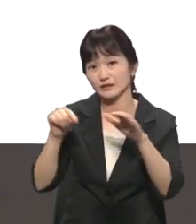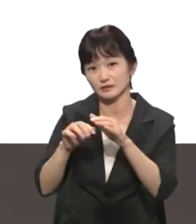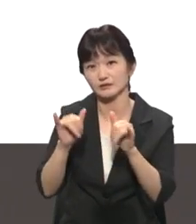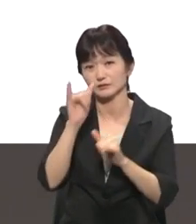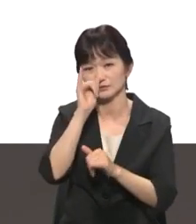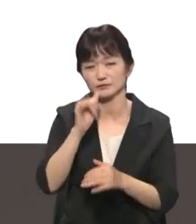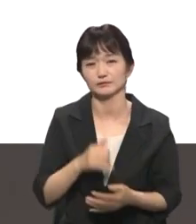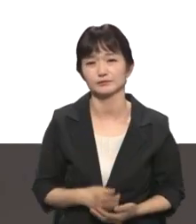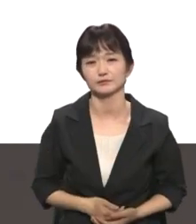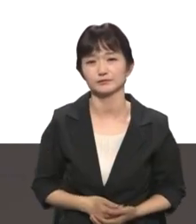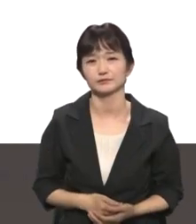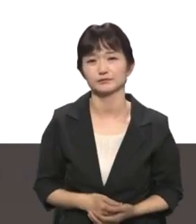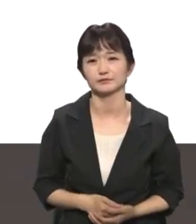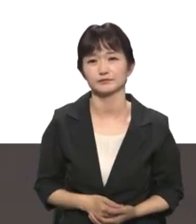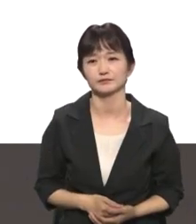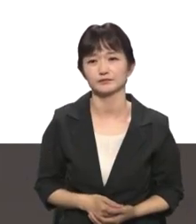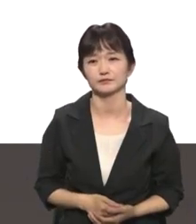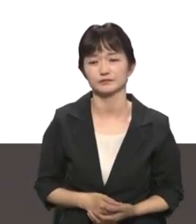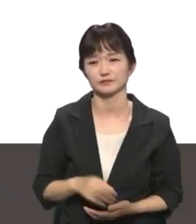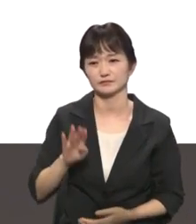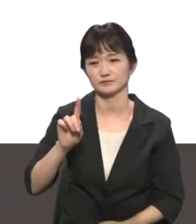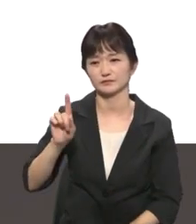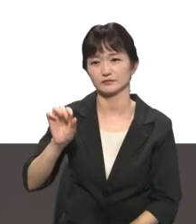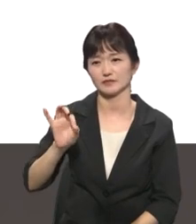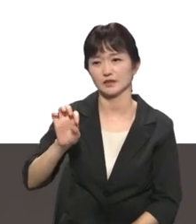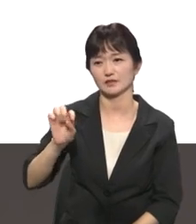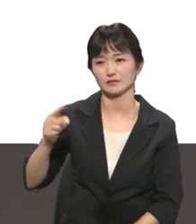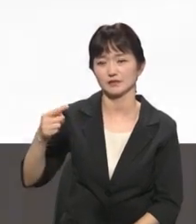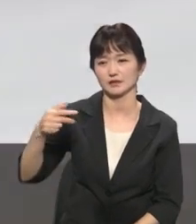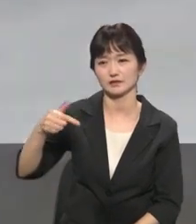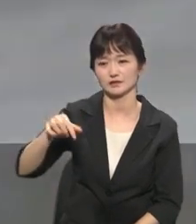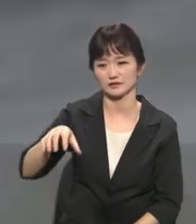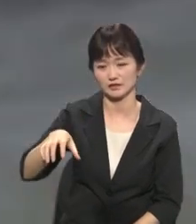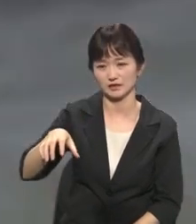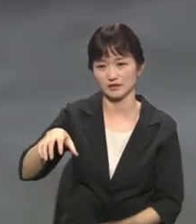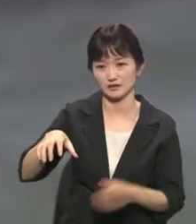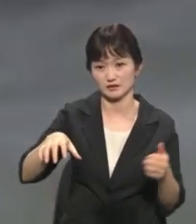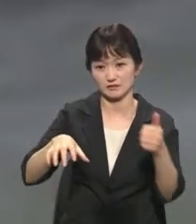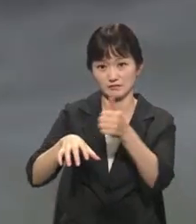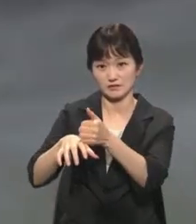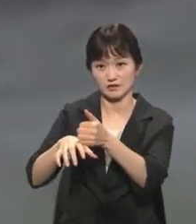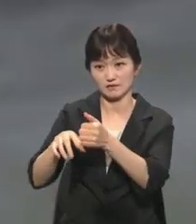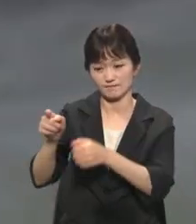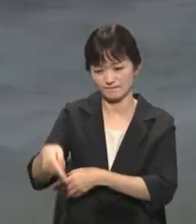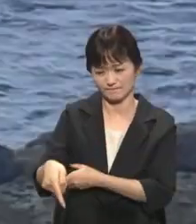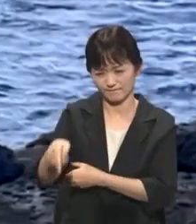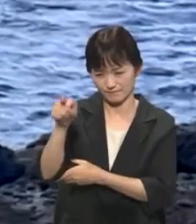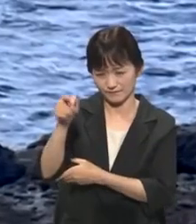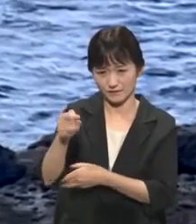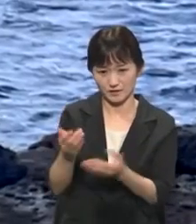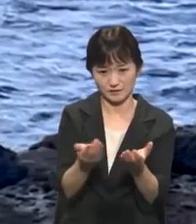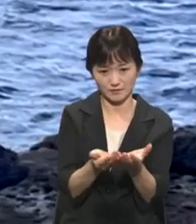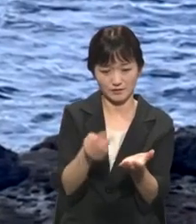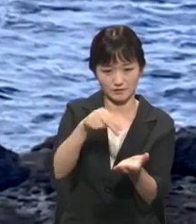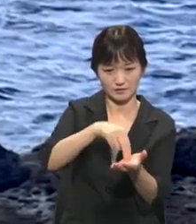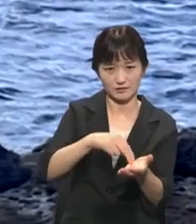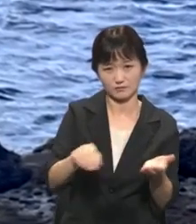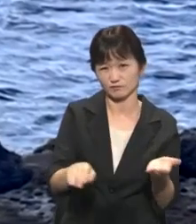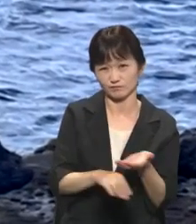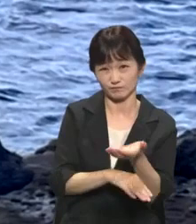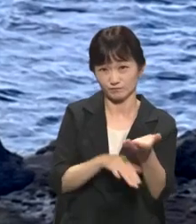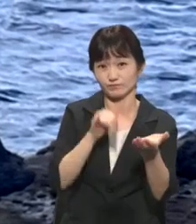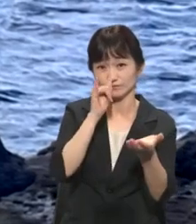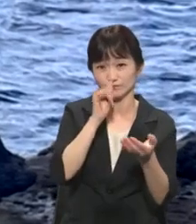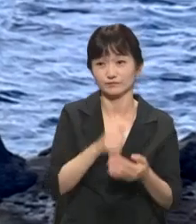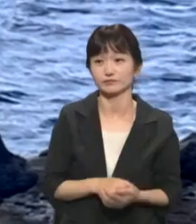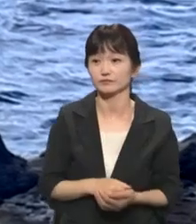있었고 또 방파제에서 낚시하고 뭐 수상스키하고 이런 사람들이 많았습니다. 자, 이런 사람들